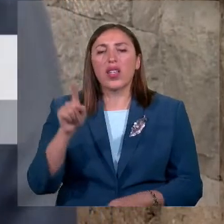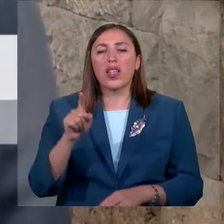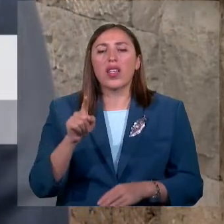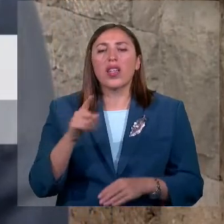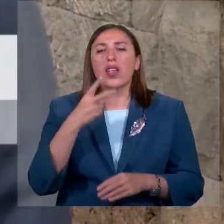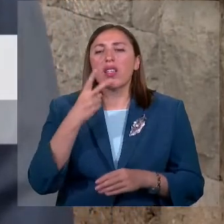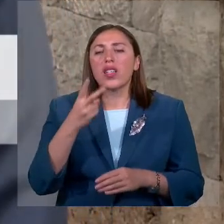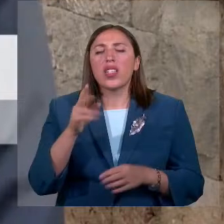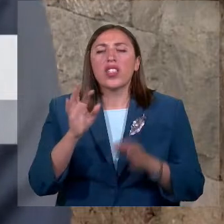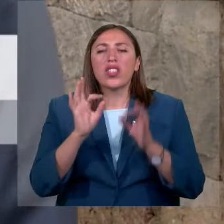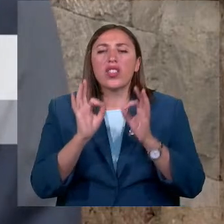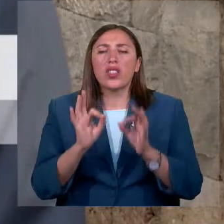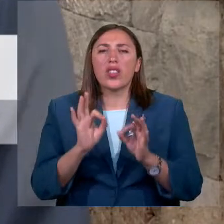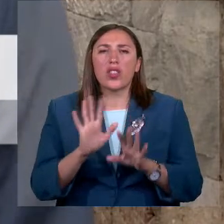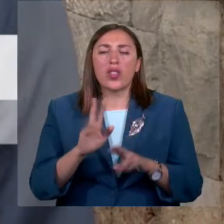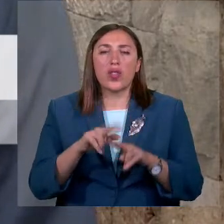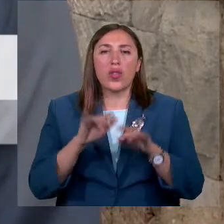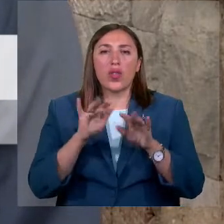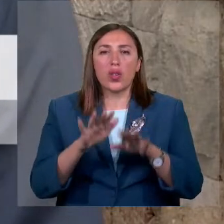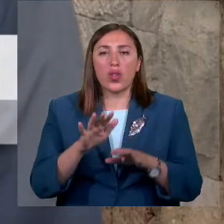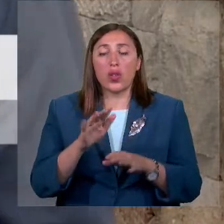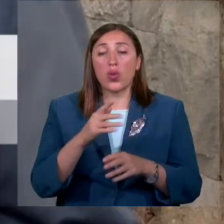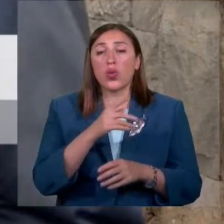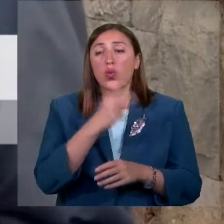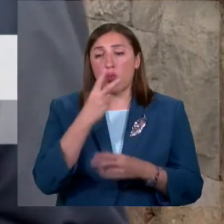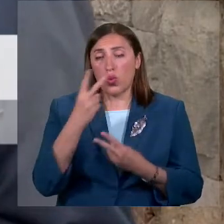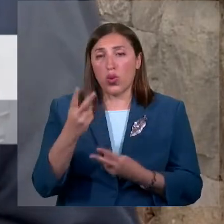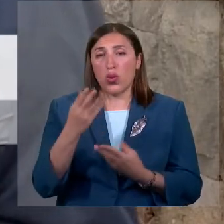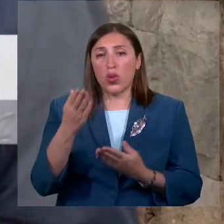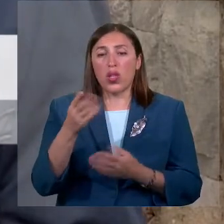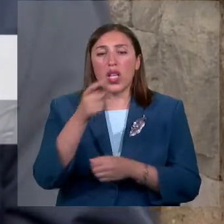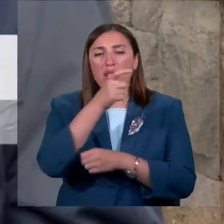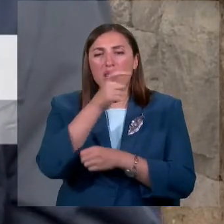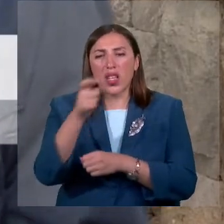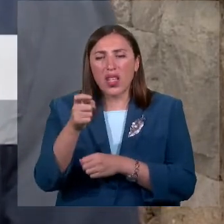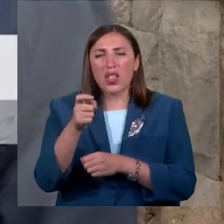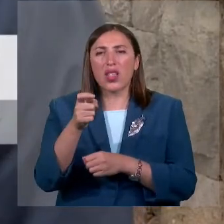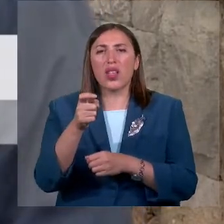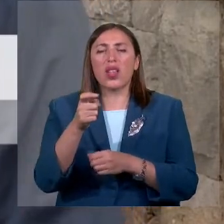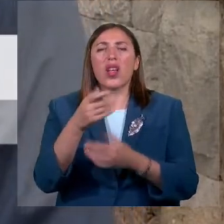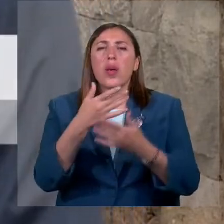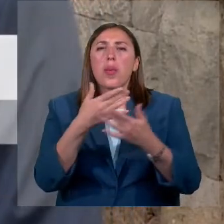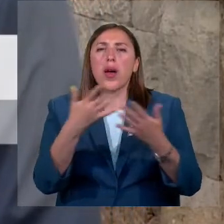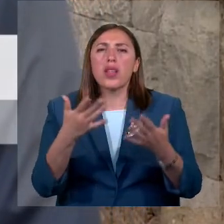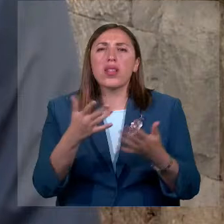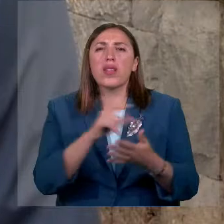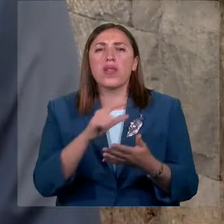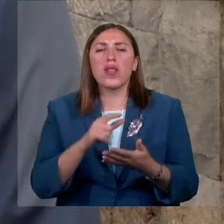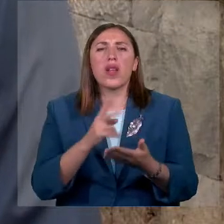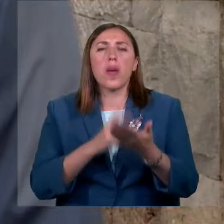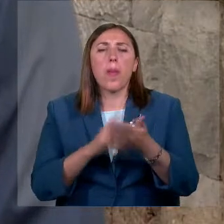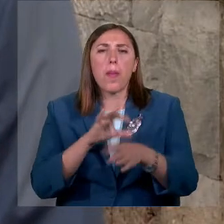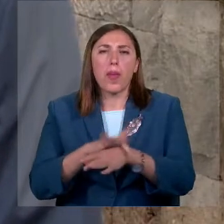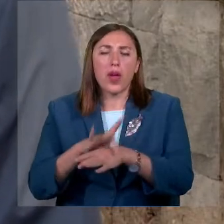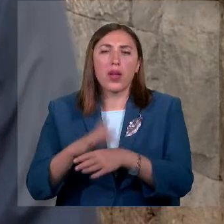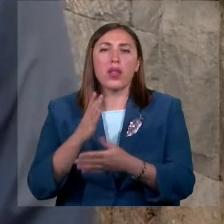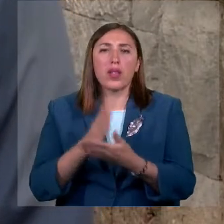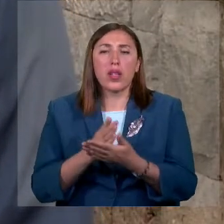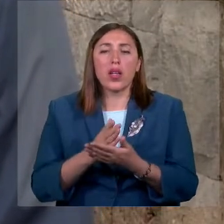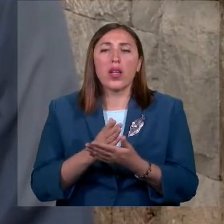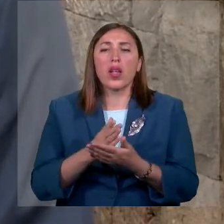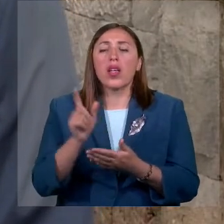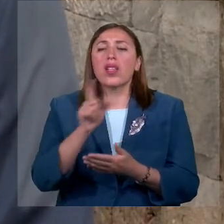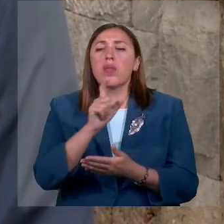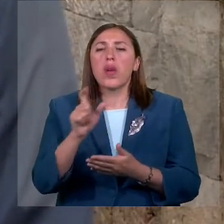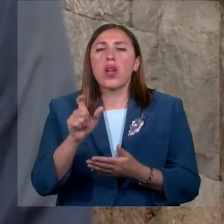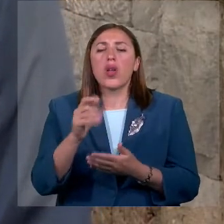այնքան ակնհայտ է, ձեր կողմից նաև մատնանշվեց տեսագրությունները, բազմաթիվ փաստերը, պարզապես այս մարտիկ